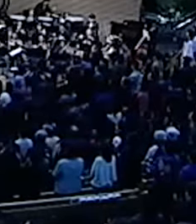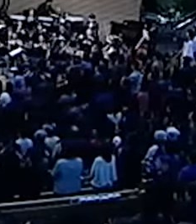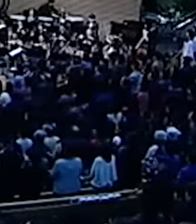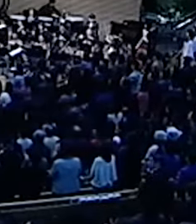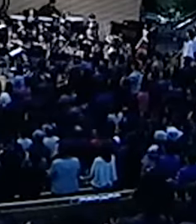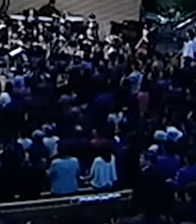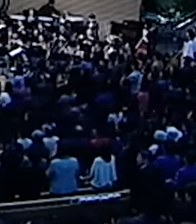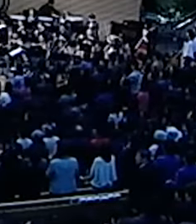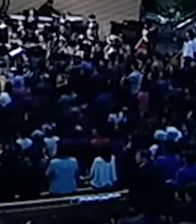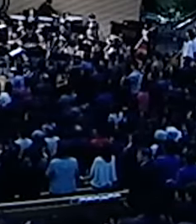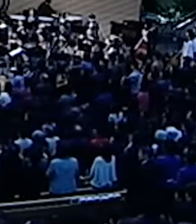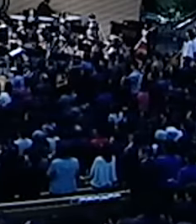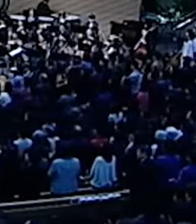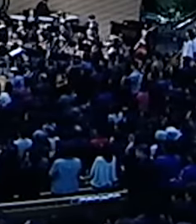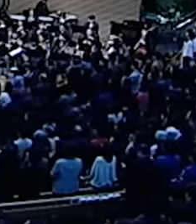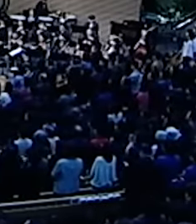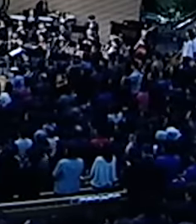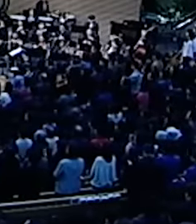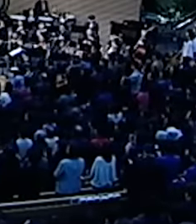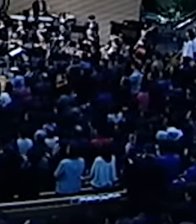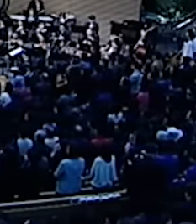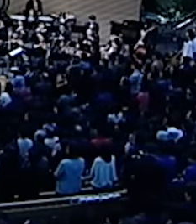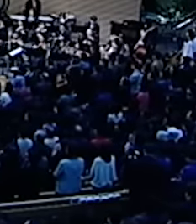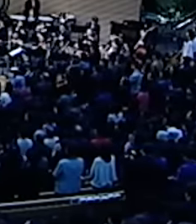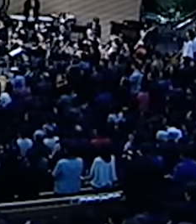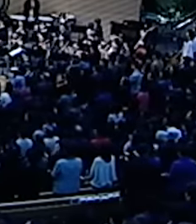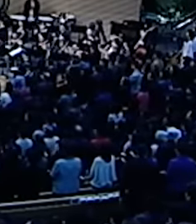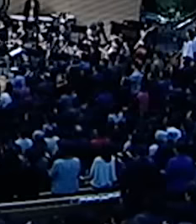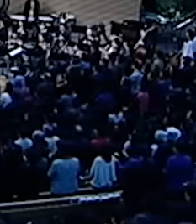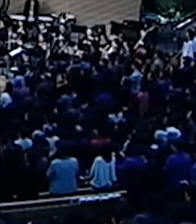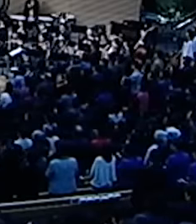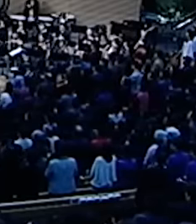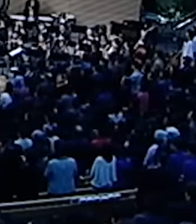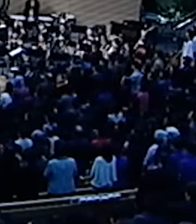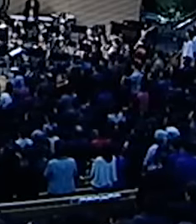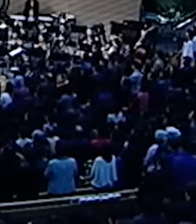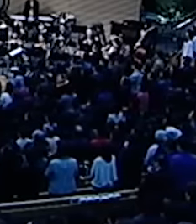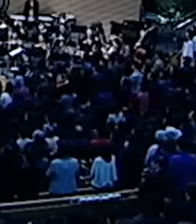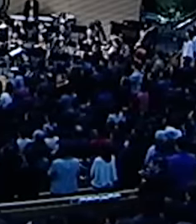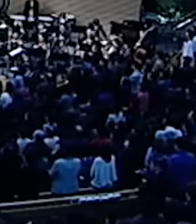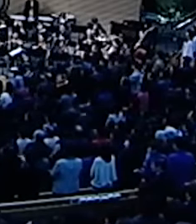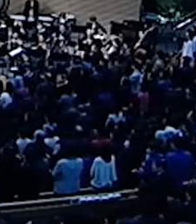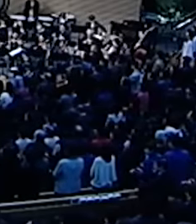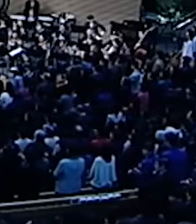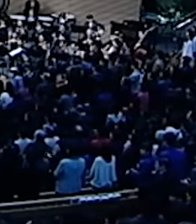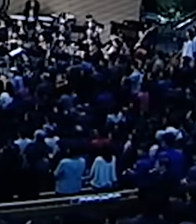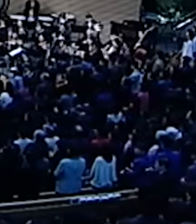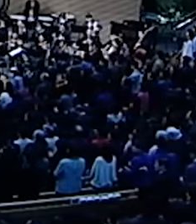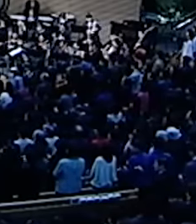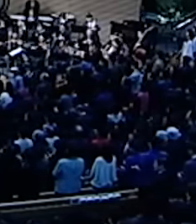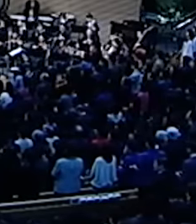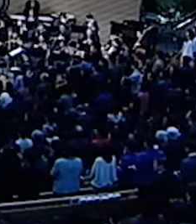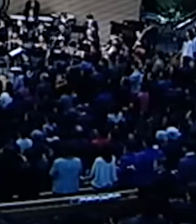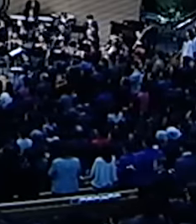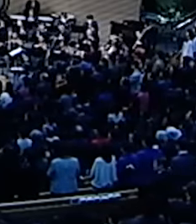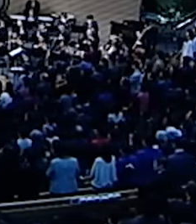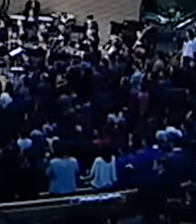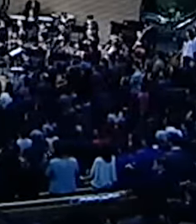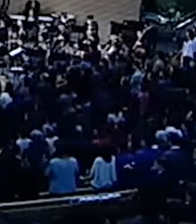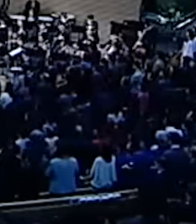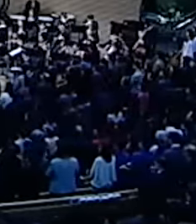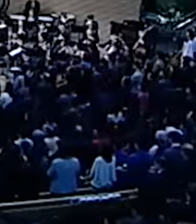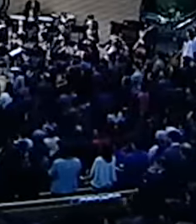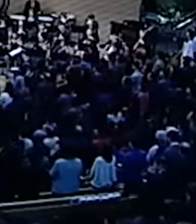아닌가 우리 주님 거룩하신 발자취를